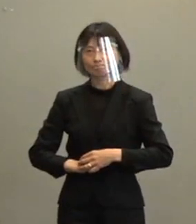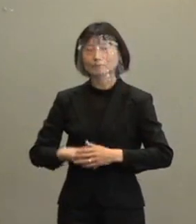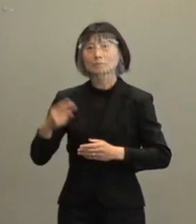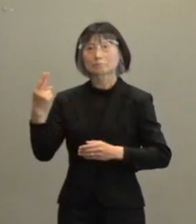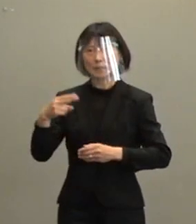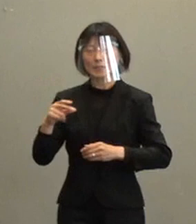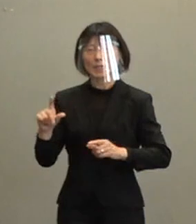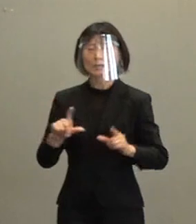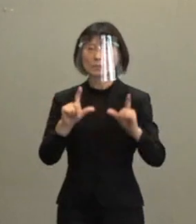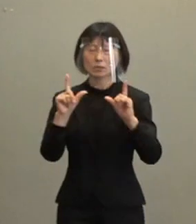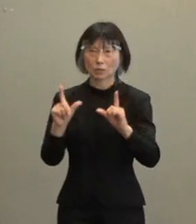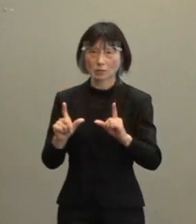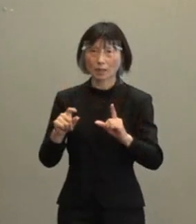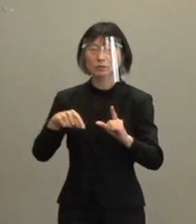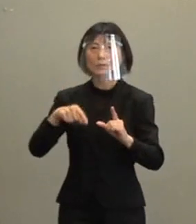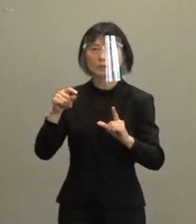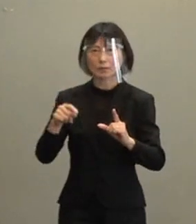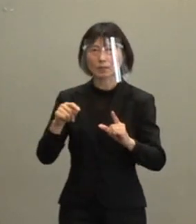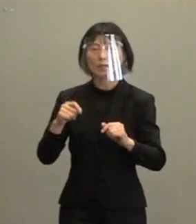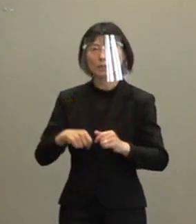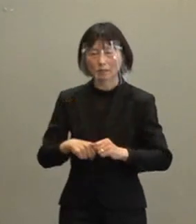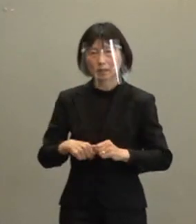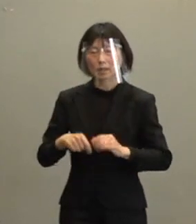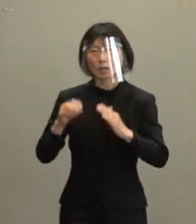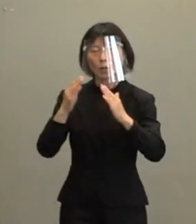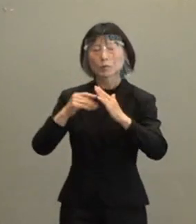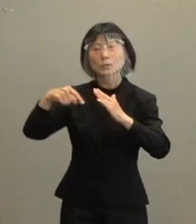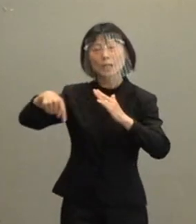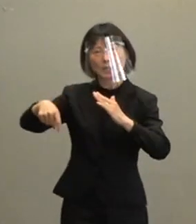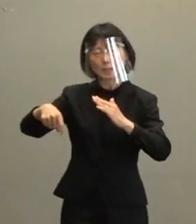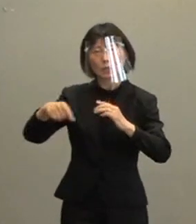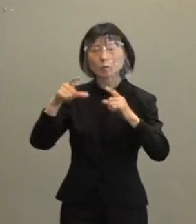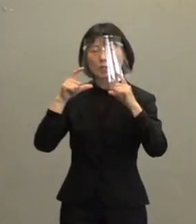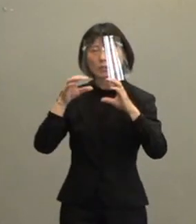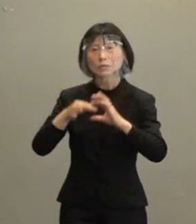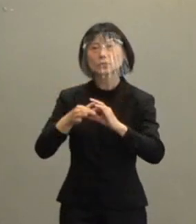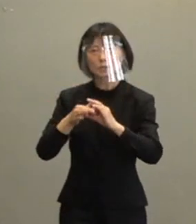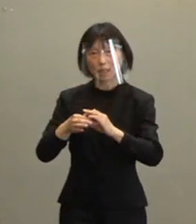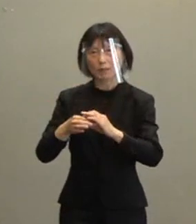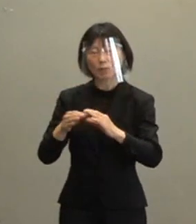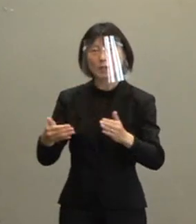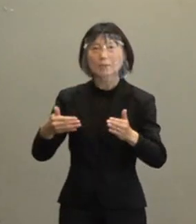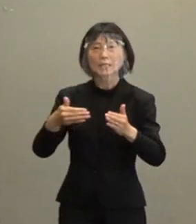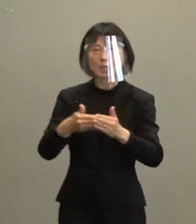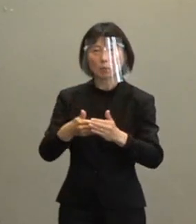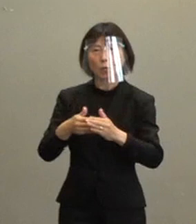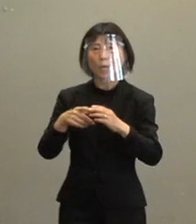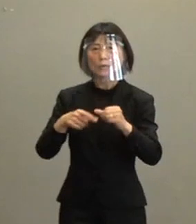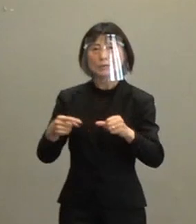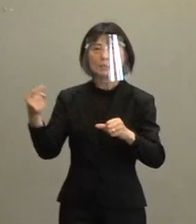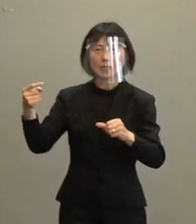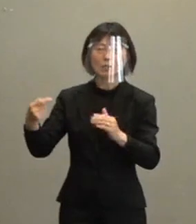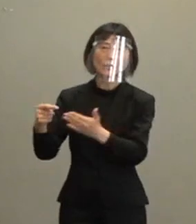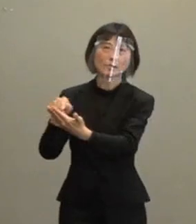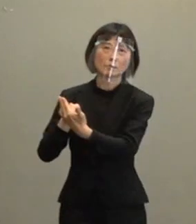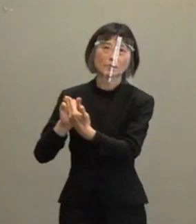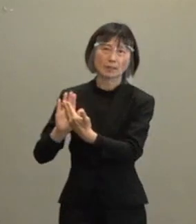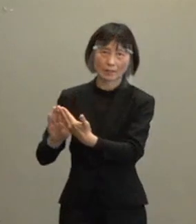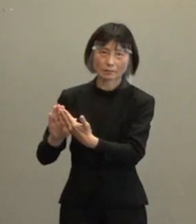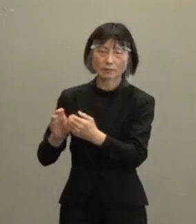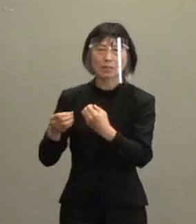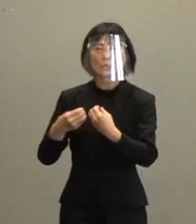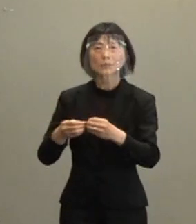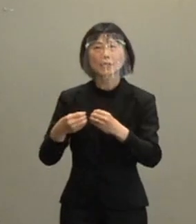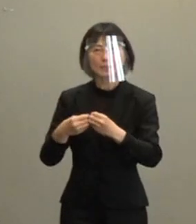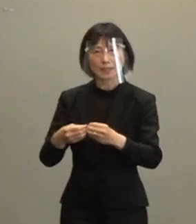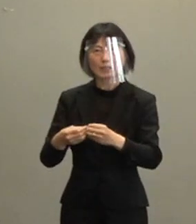また日常生活での屋外におけるマスクについての考え方は、これまでも国などから示されてきているところですが、具体